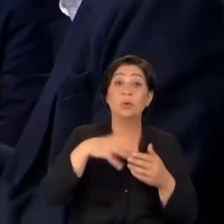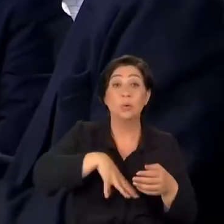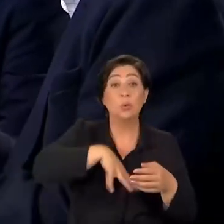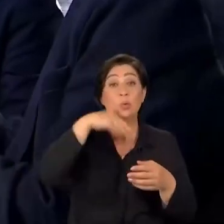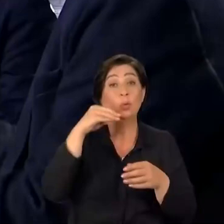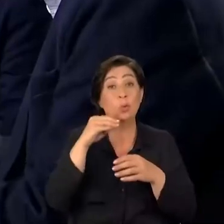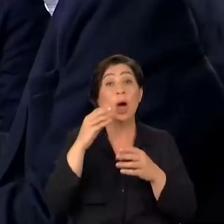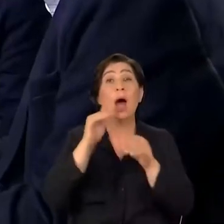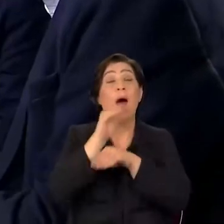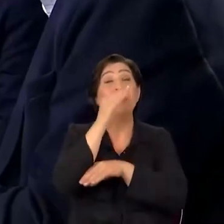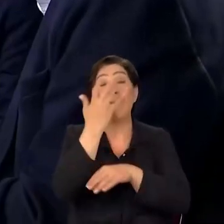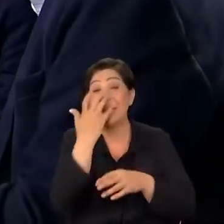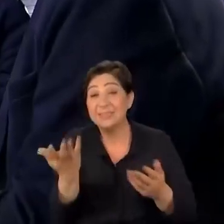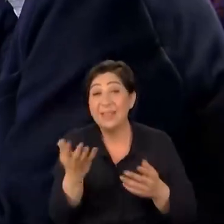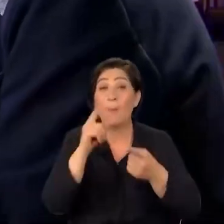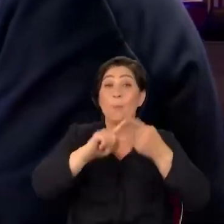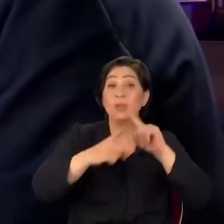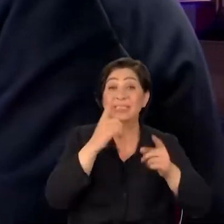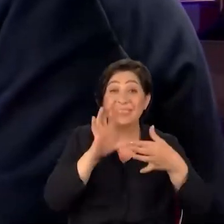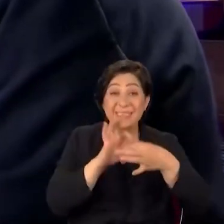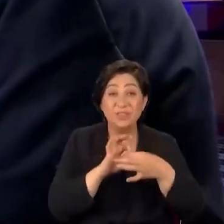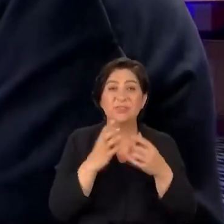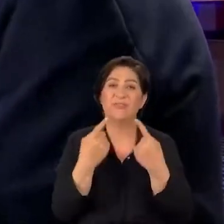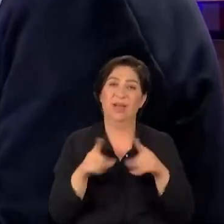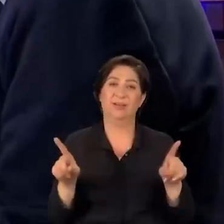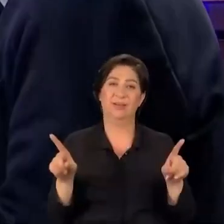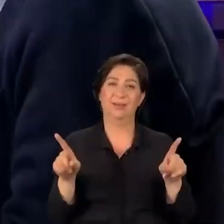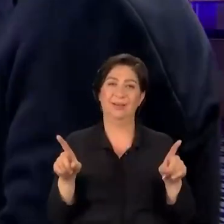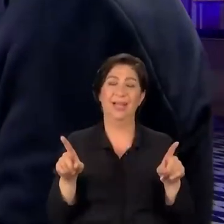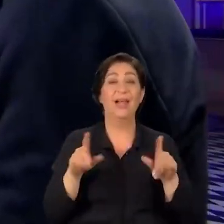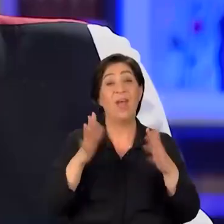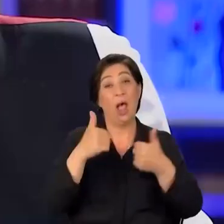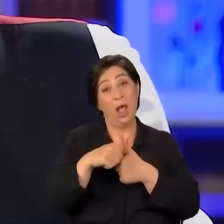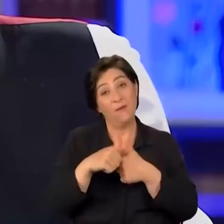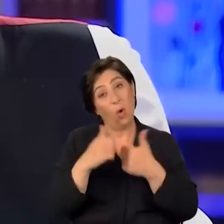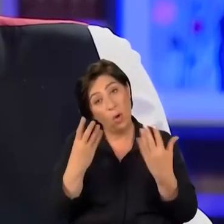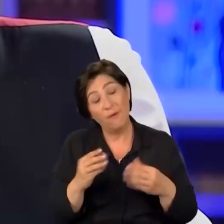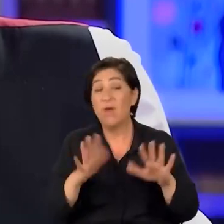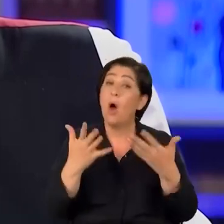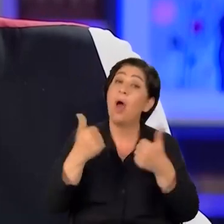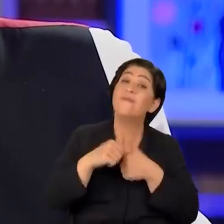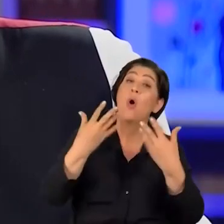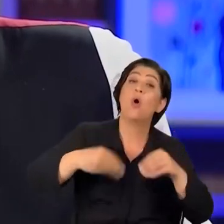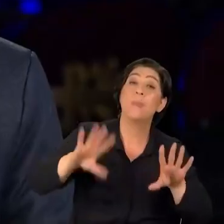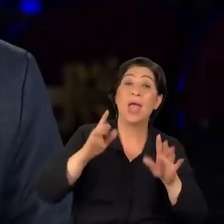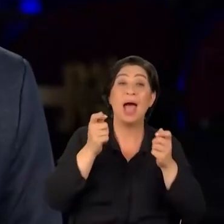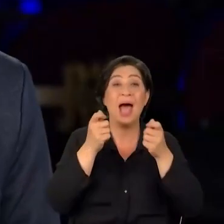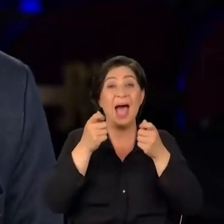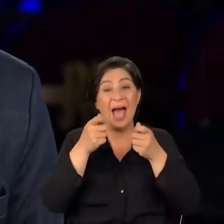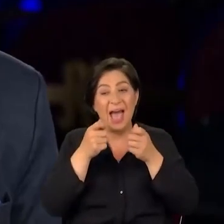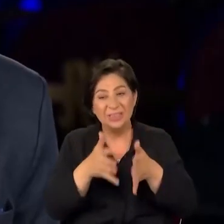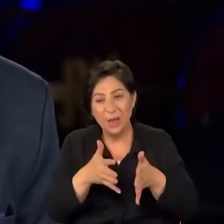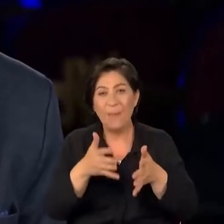dünyası, hayattan beklentisi, siyasetten ilişkisi farklı. Ya da evli olan veya olmayan gencin harcama pattern'ı